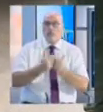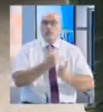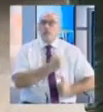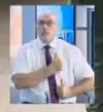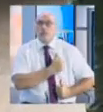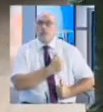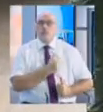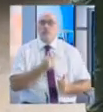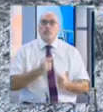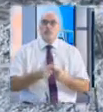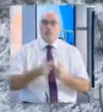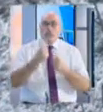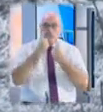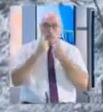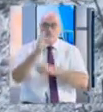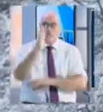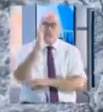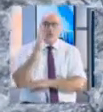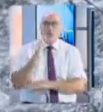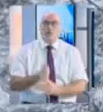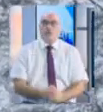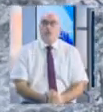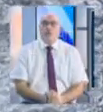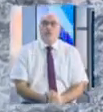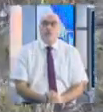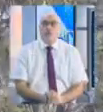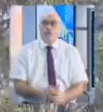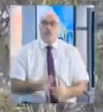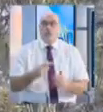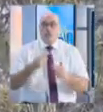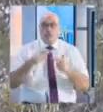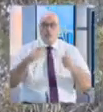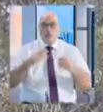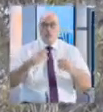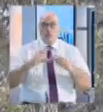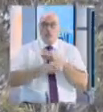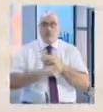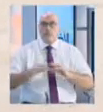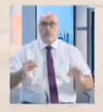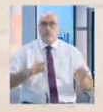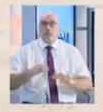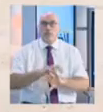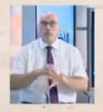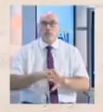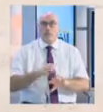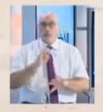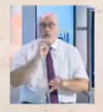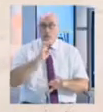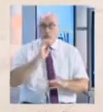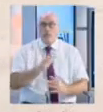الشعبي والغابات وكذا مختلف المصالح التقنية على مستوى الولاية، أين